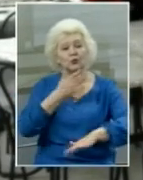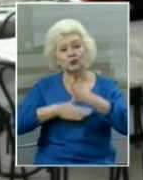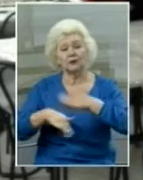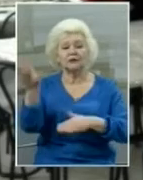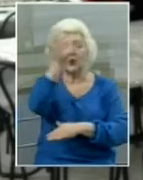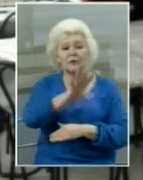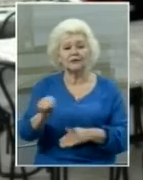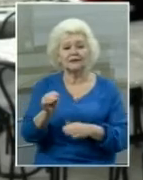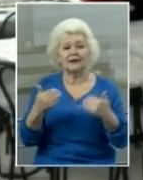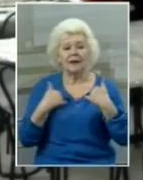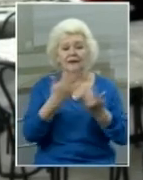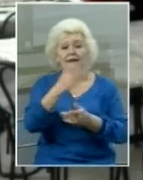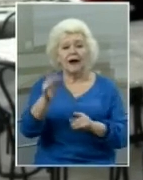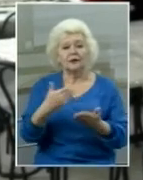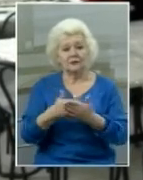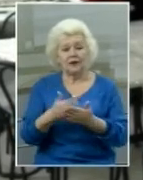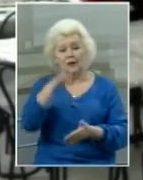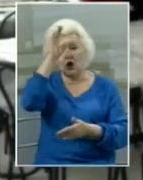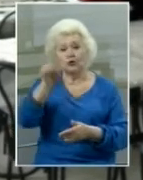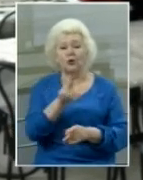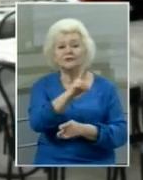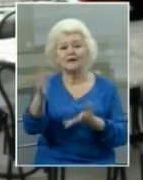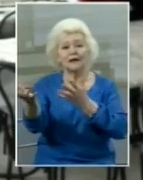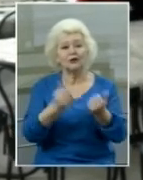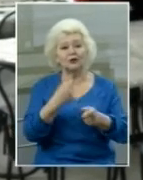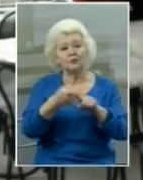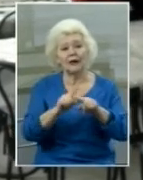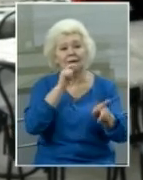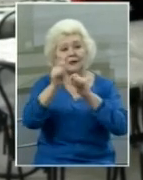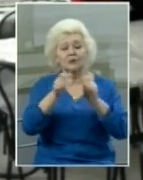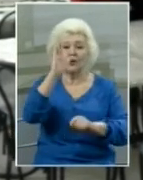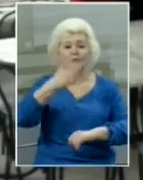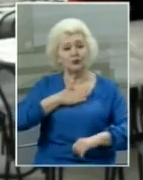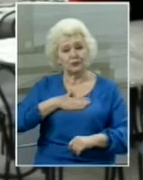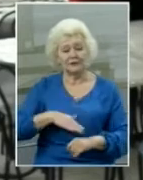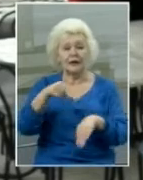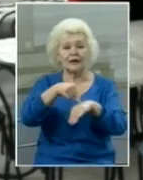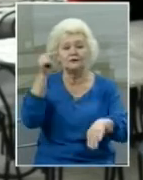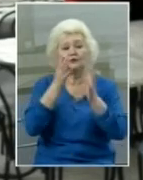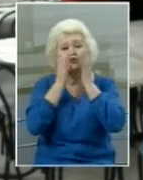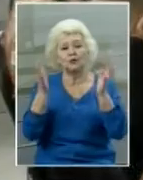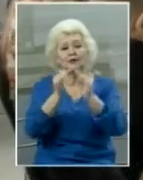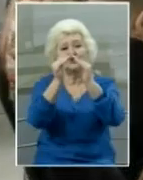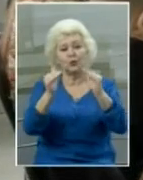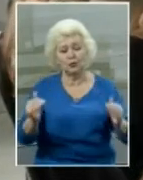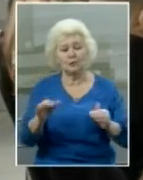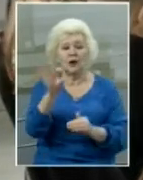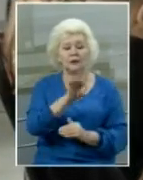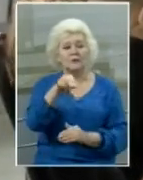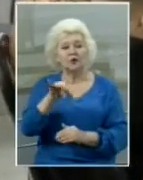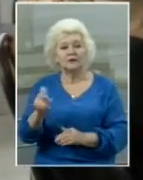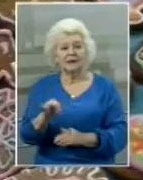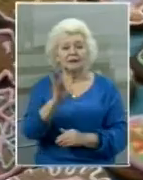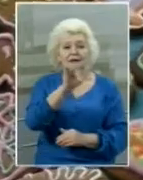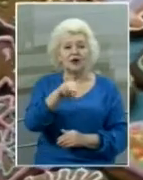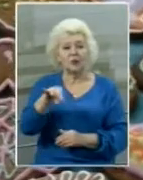задоволення всі. І я сподіваюся, що хлопці, які отримують ці подарунки, будуть задоволені і відчують тепло дому. Олена Проценко,